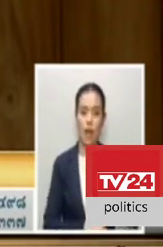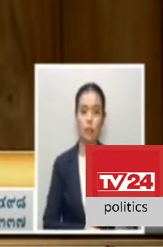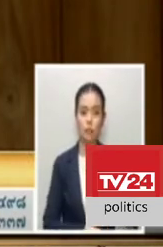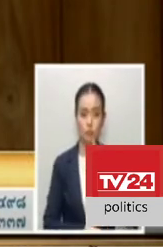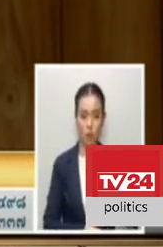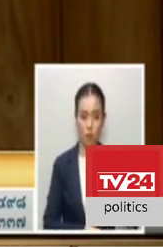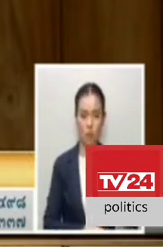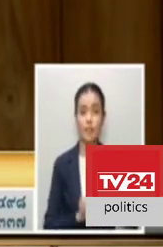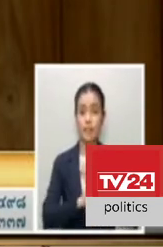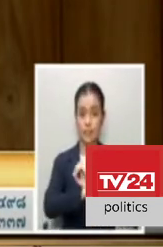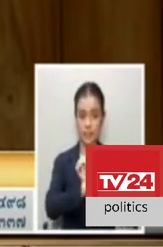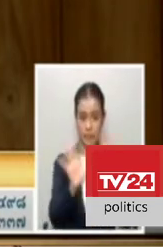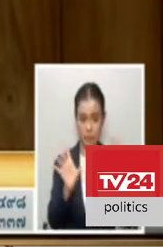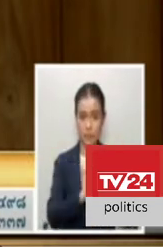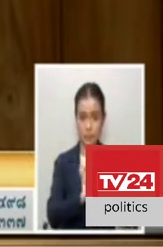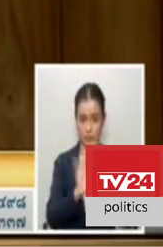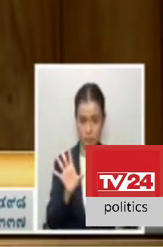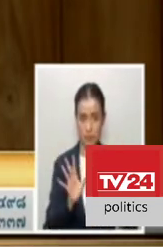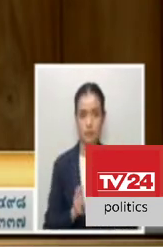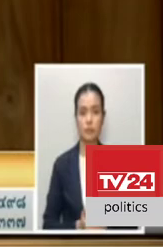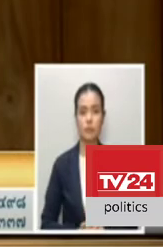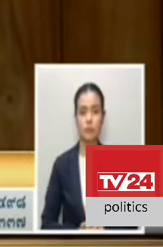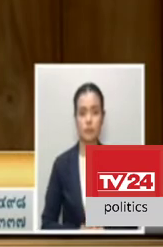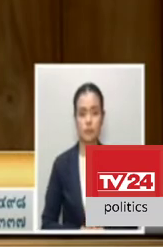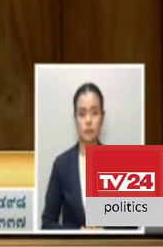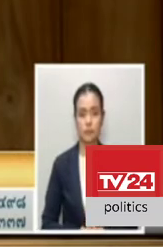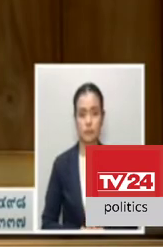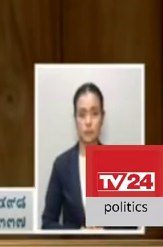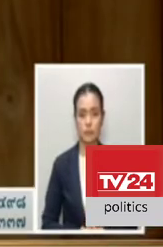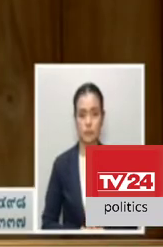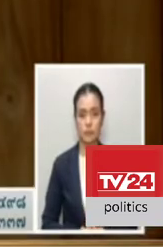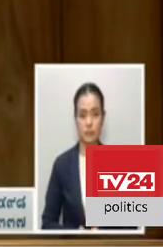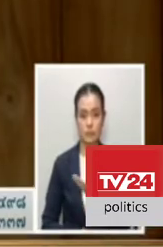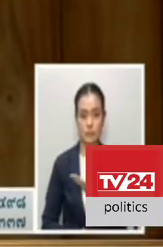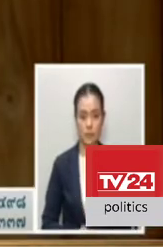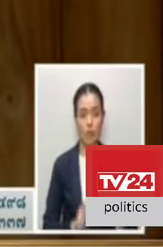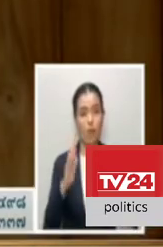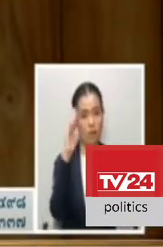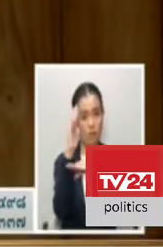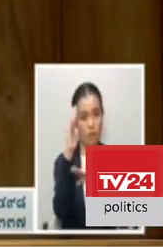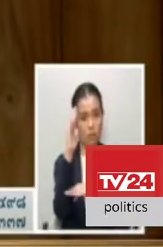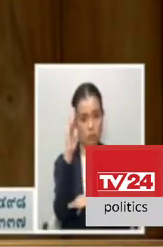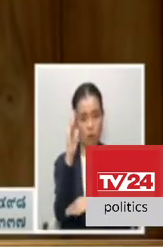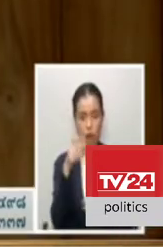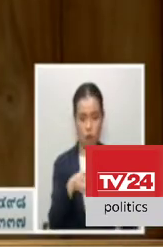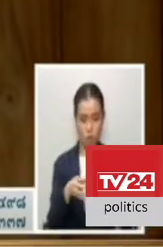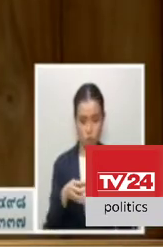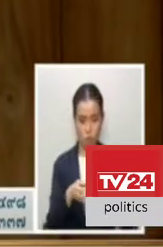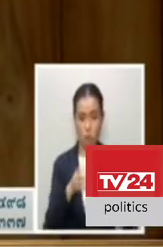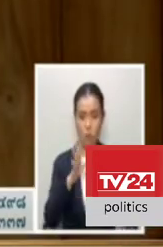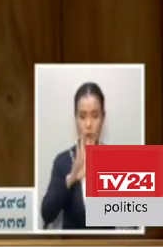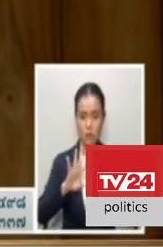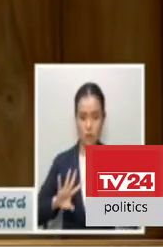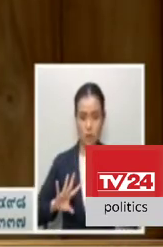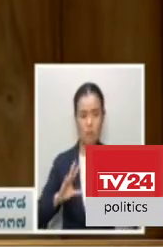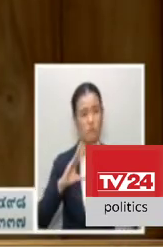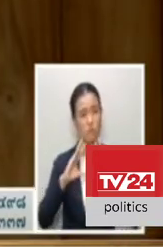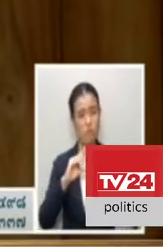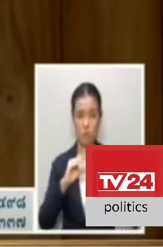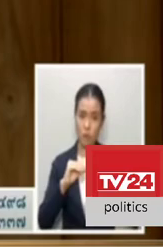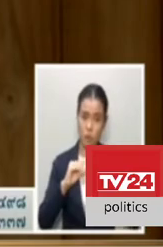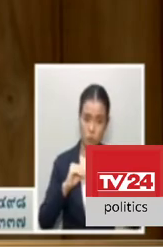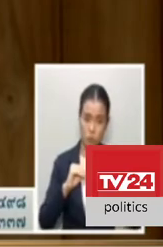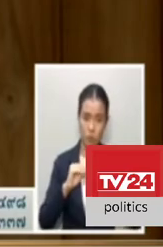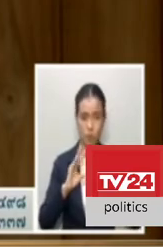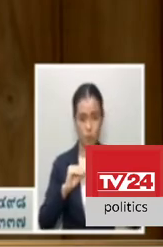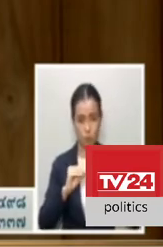ที่มีความชัดเจนที่สุดเนี่ยก็คือว่าอาเซียนเป็นกระบวนการนะไม่ใช่การประชุมที่จะต้อง